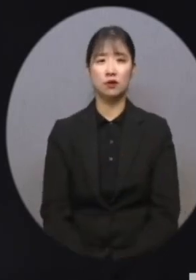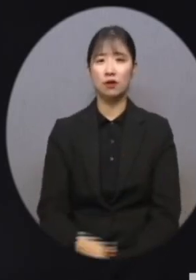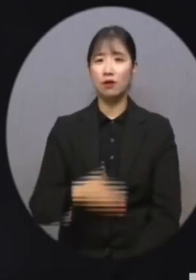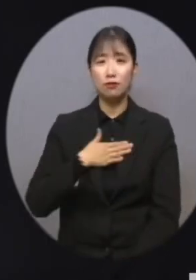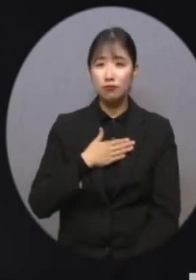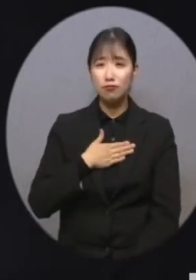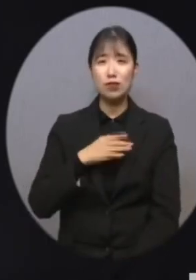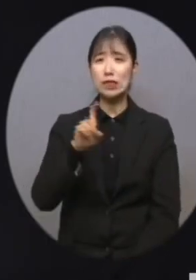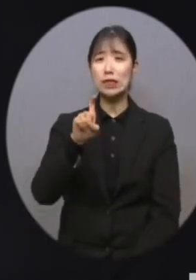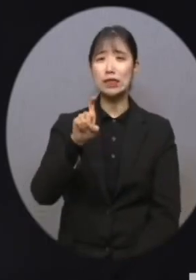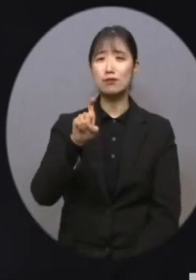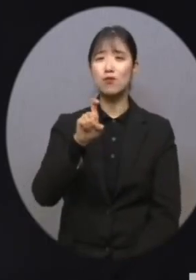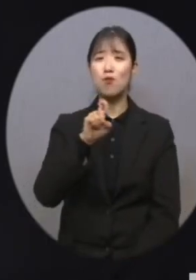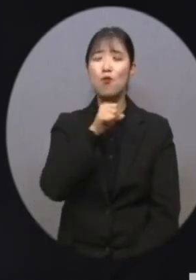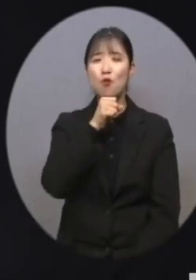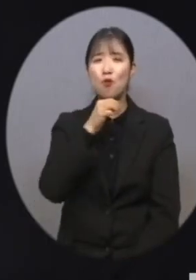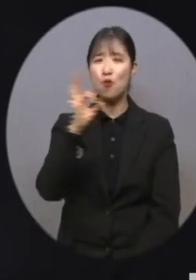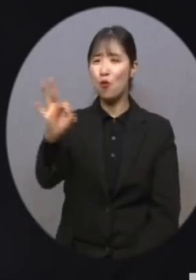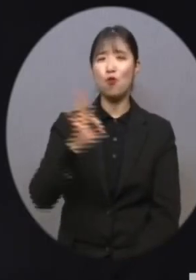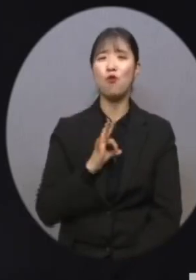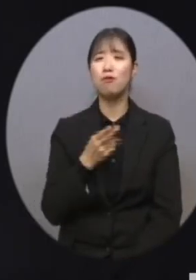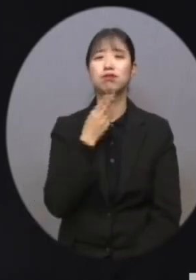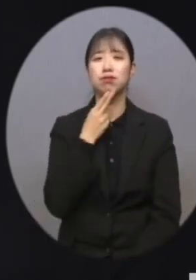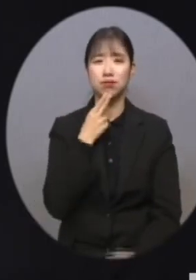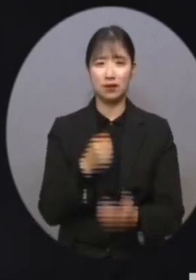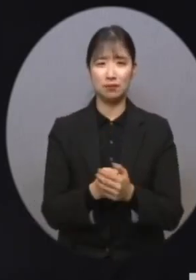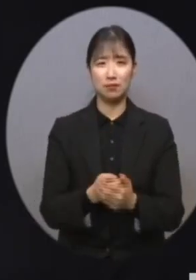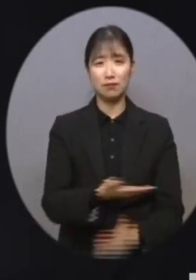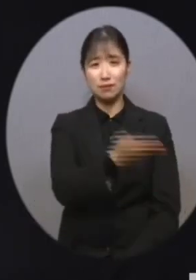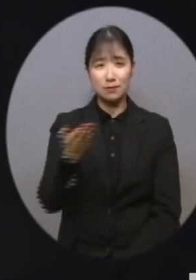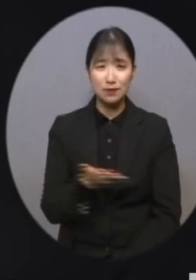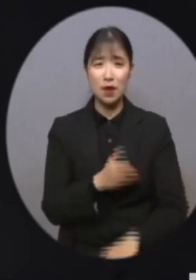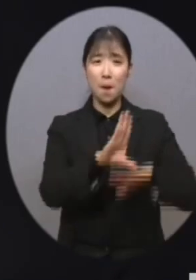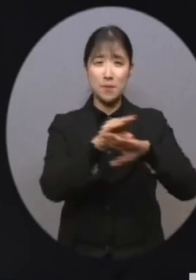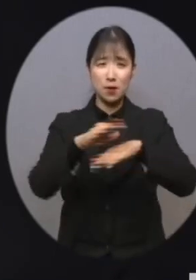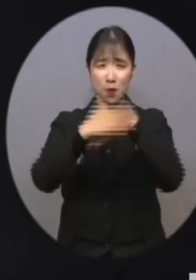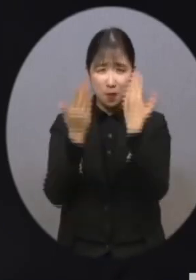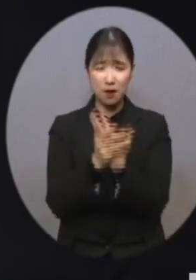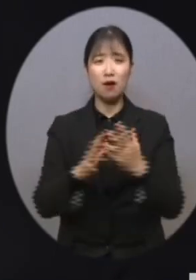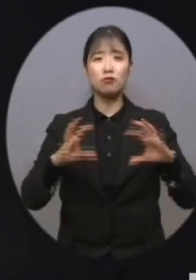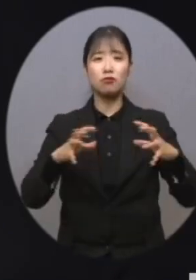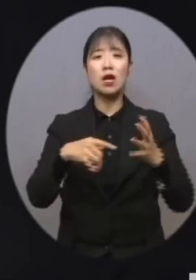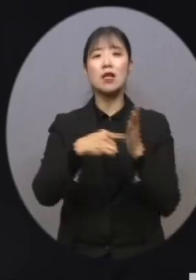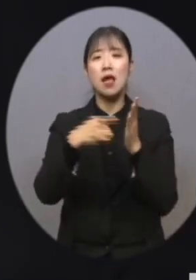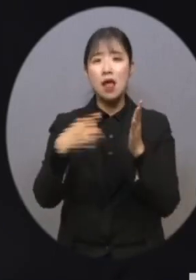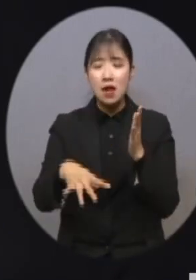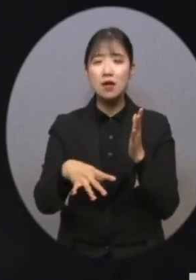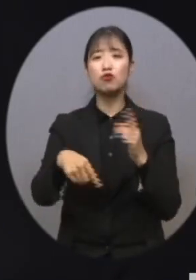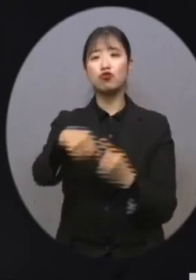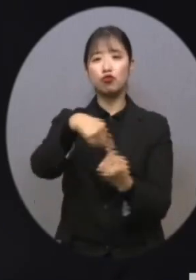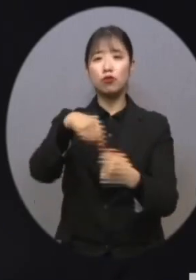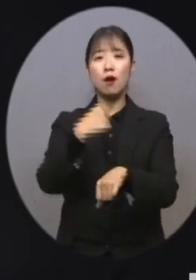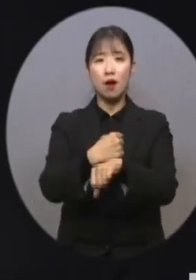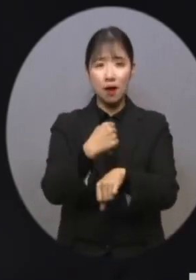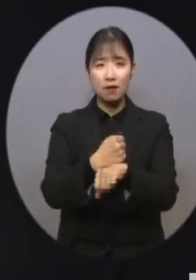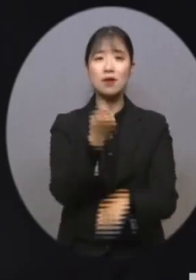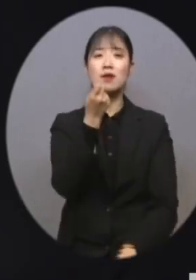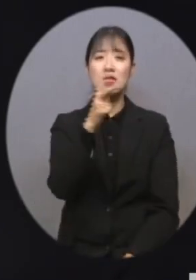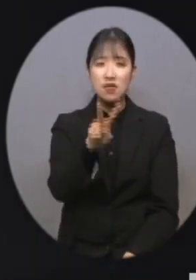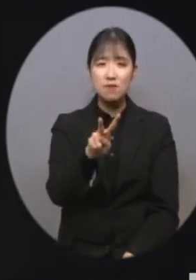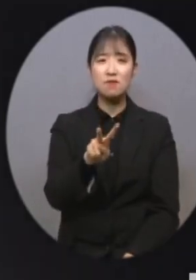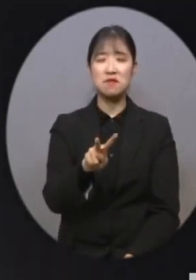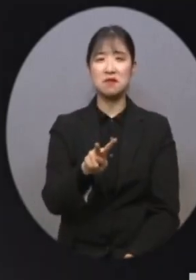우리는 10원도 안 주고 그 사람들은 방송을 통째로 다 국가 세금으로 운영하는 국영